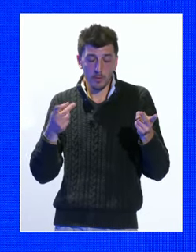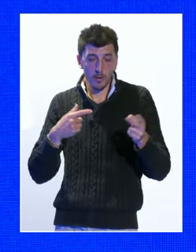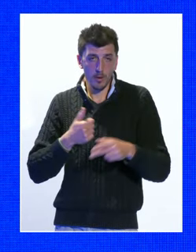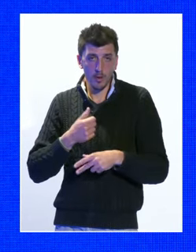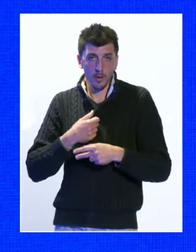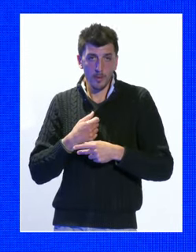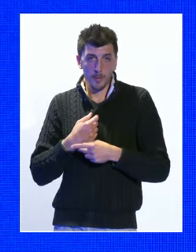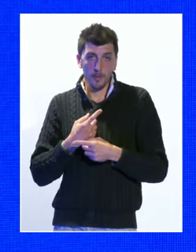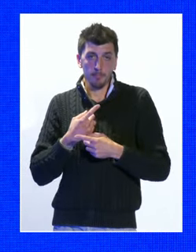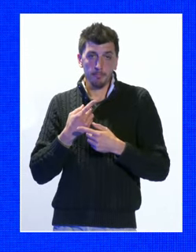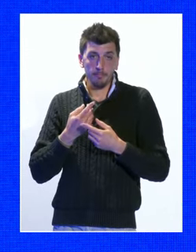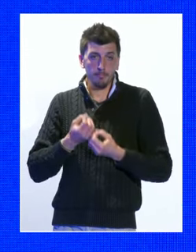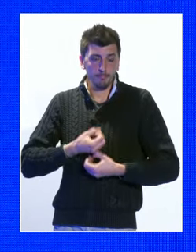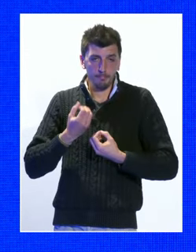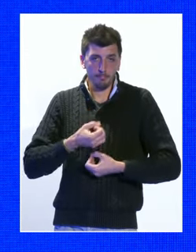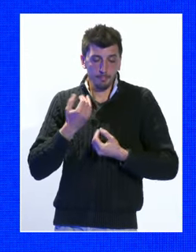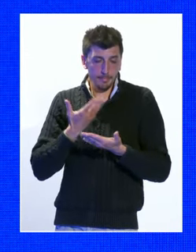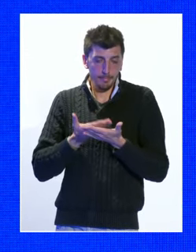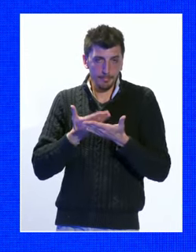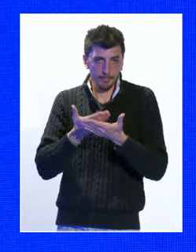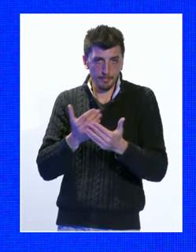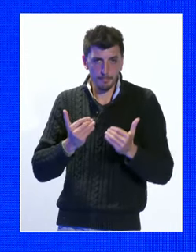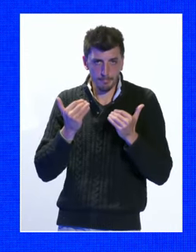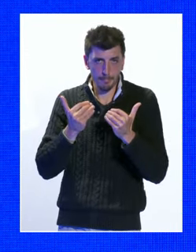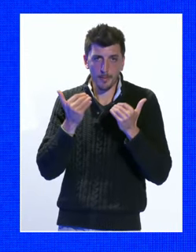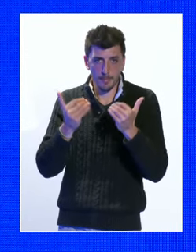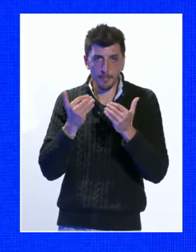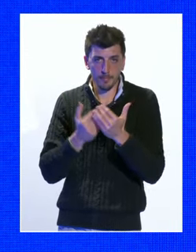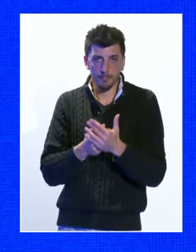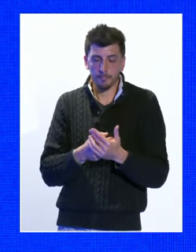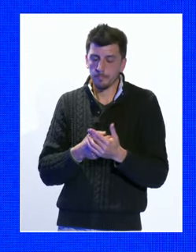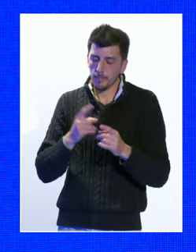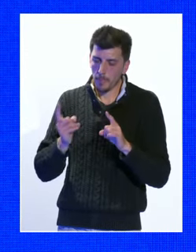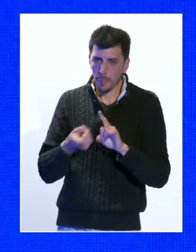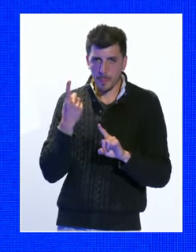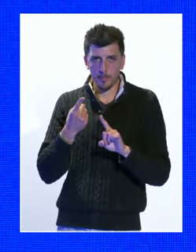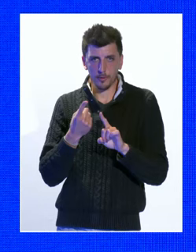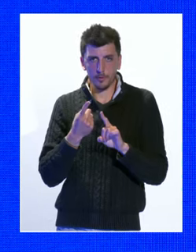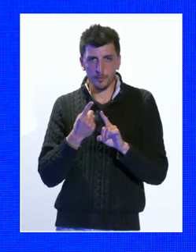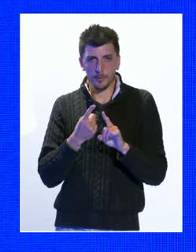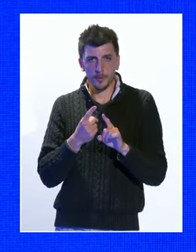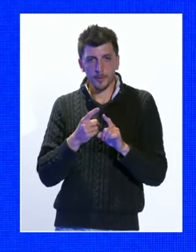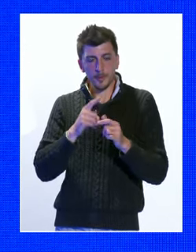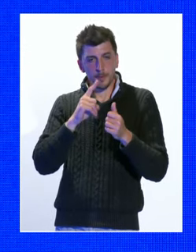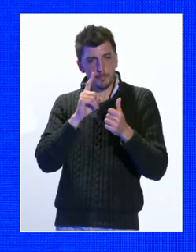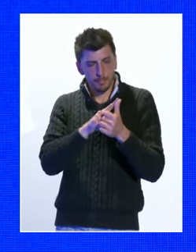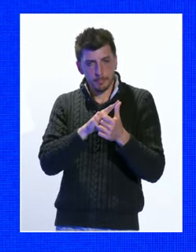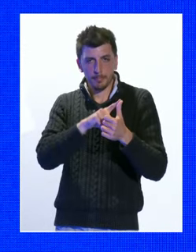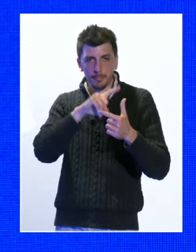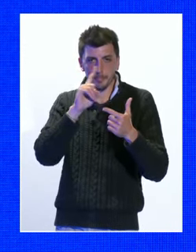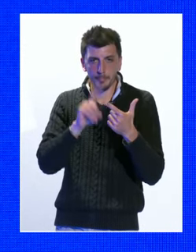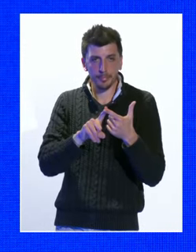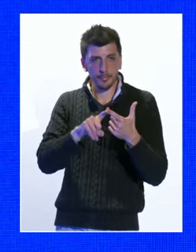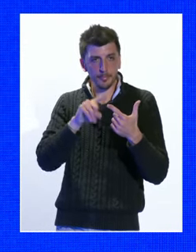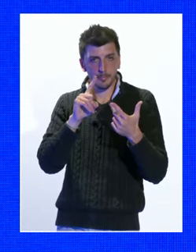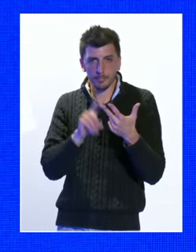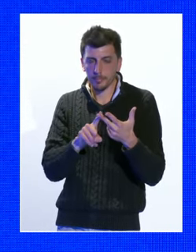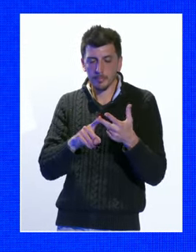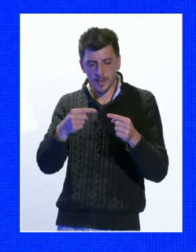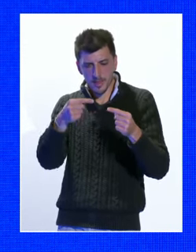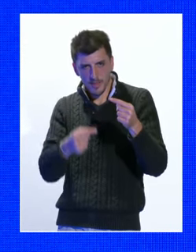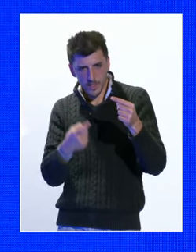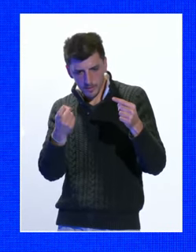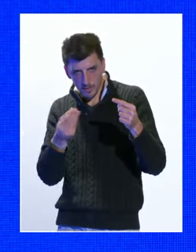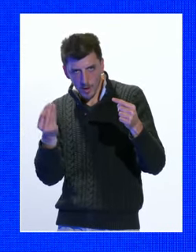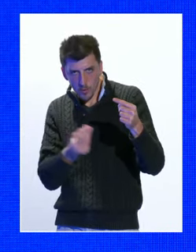longtemps, en prenant soigneusement, chapitre par chapitre, nos sources de déficit, en relisant chaque